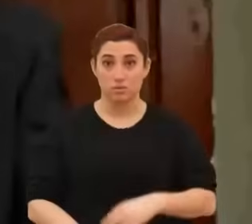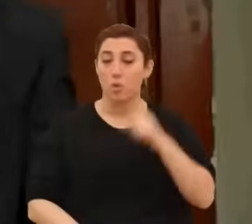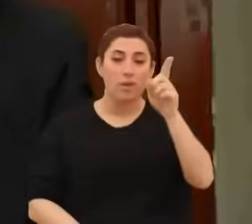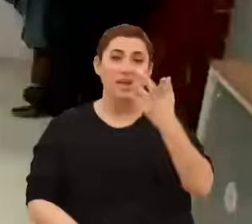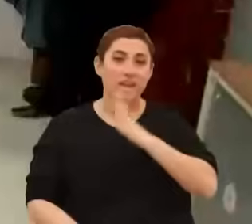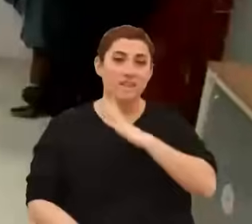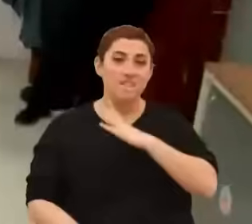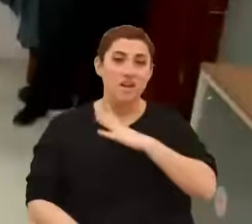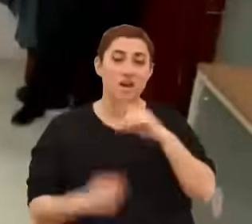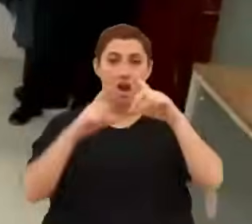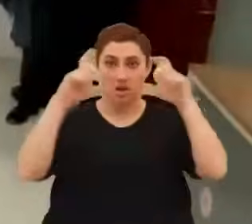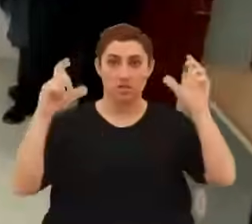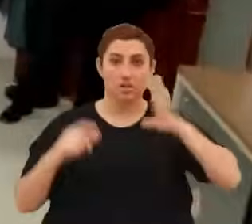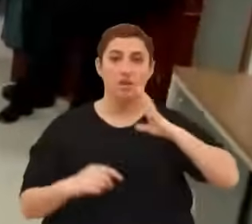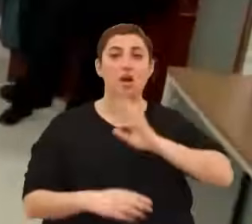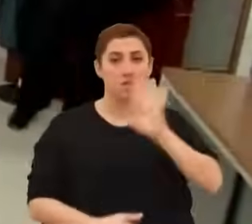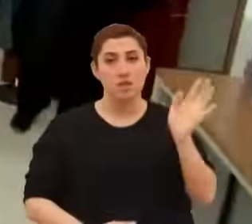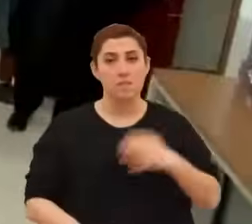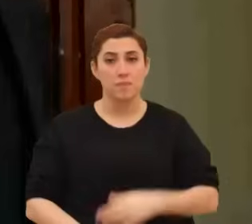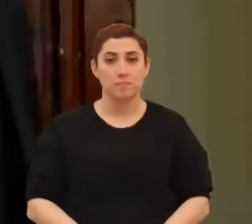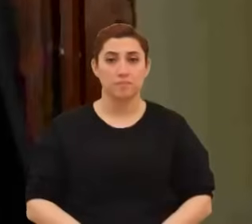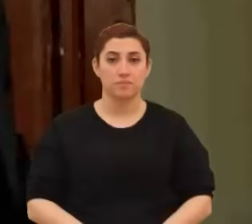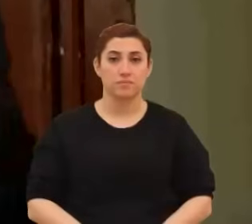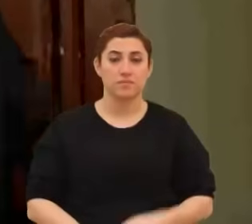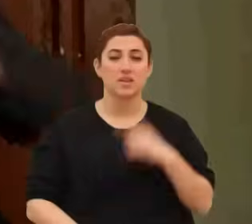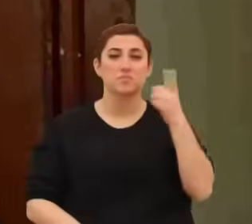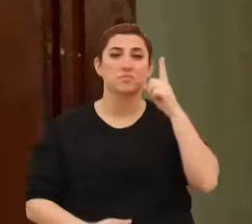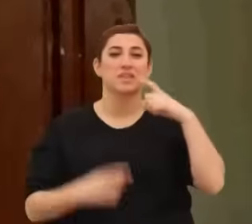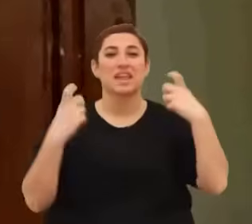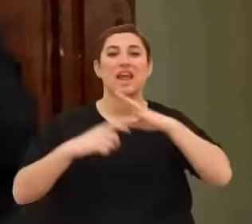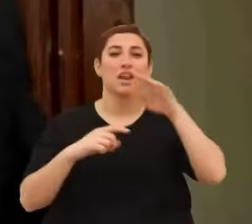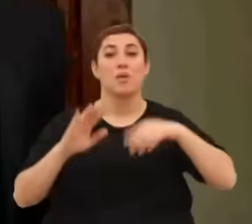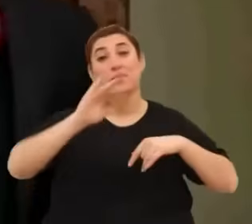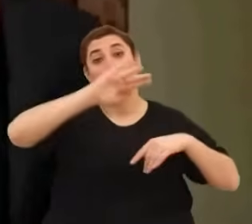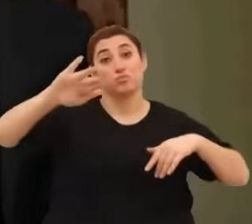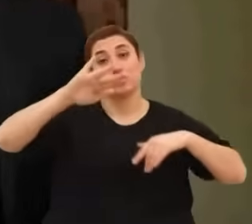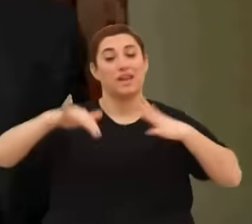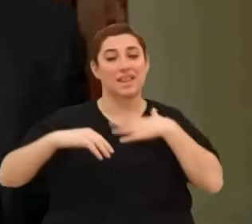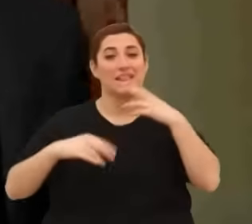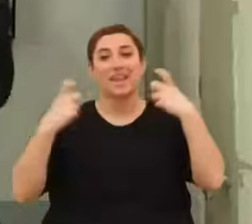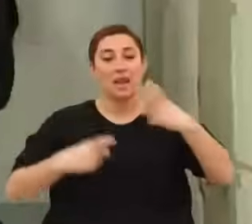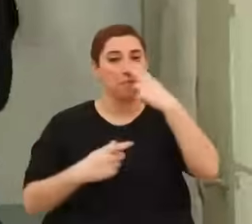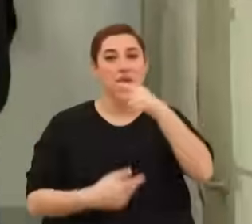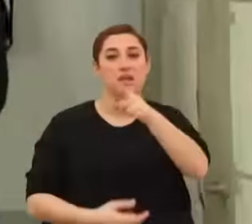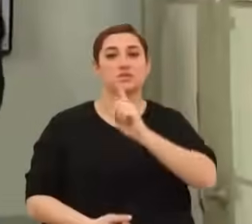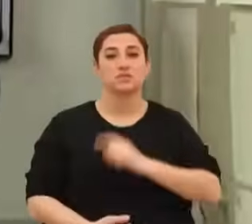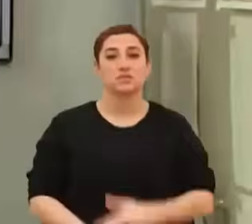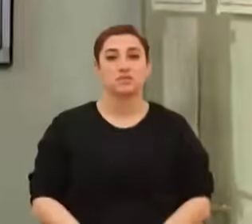var orada? Harita var, başka. Tamam. Çeşitli iller var. Bu tarafa doğru olan illerden kendinize yer beğenin oradan.